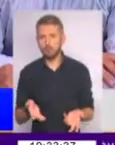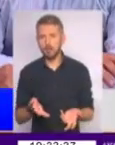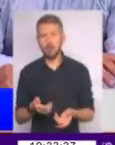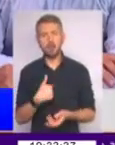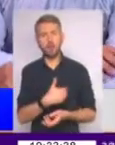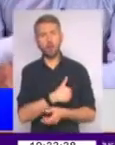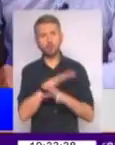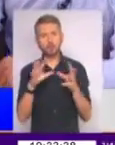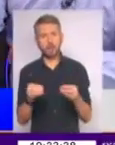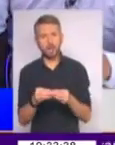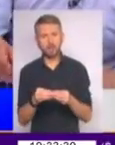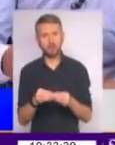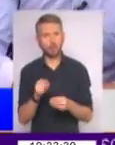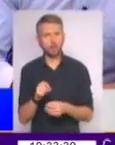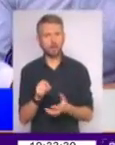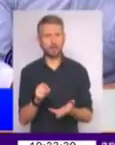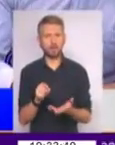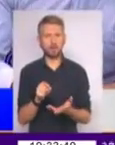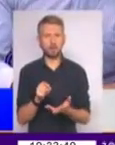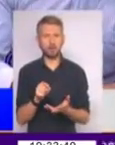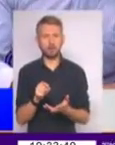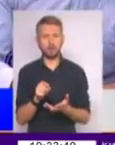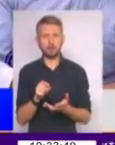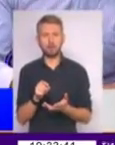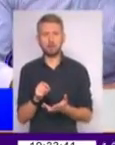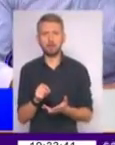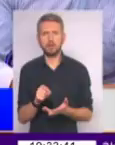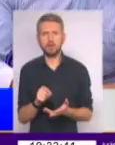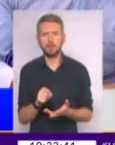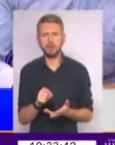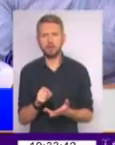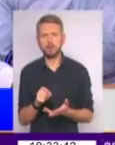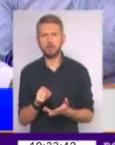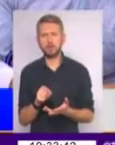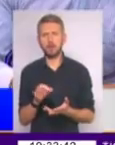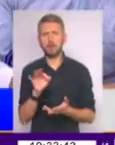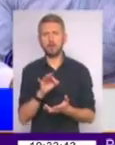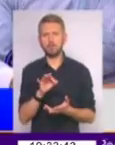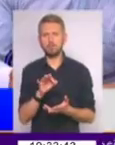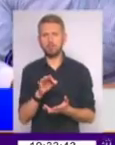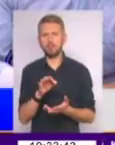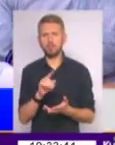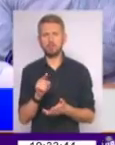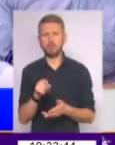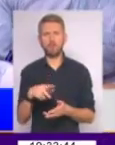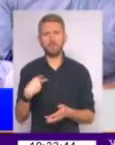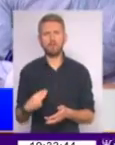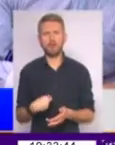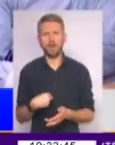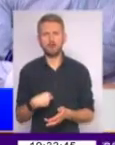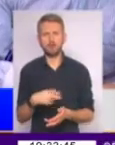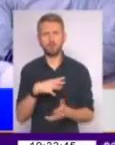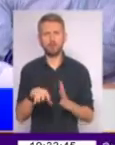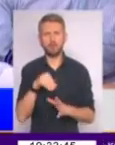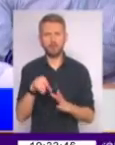ще взагалі оце пропустили, що почали над ним суд? Ілі во Франції оце були вибори,